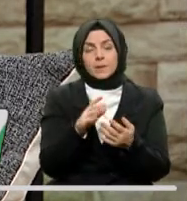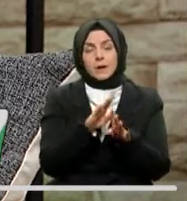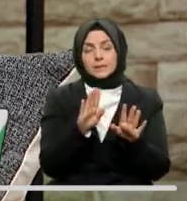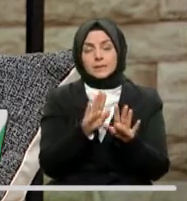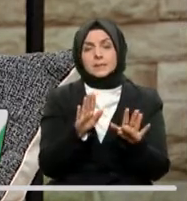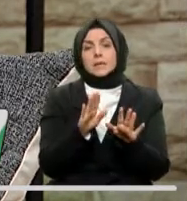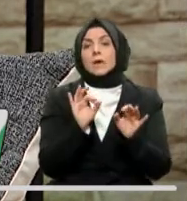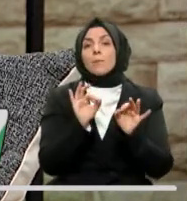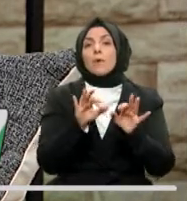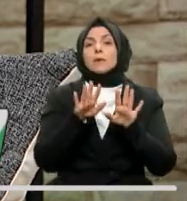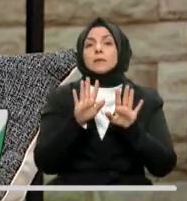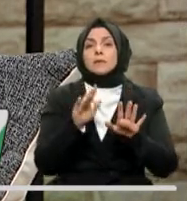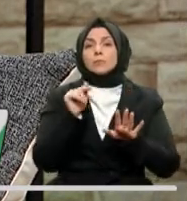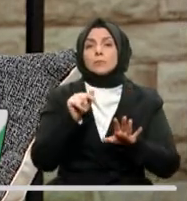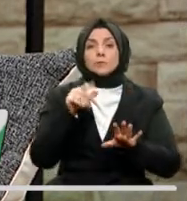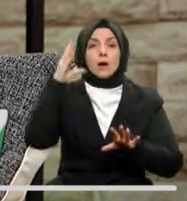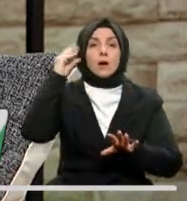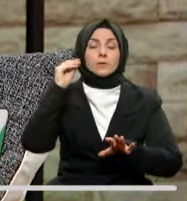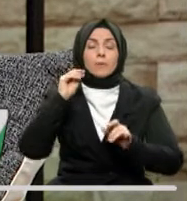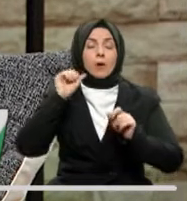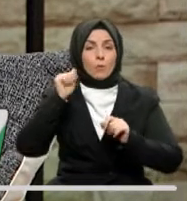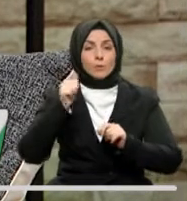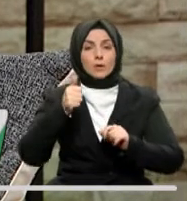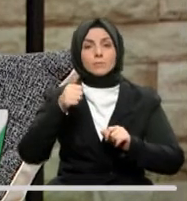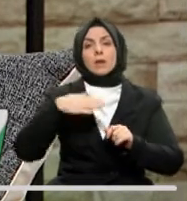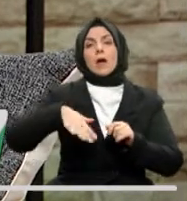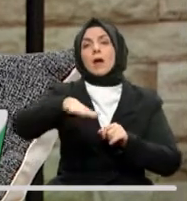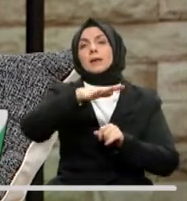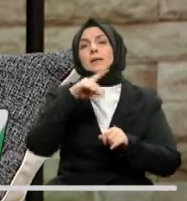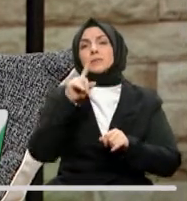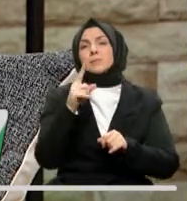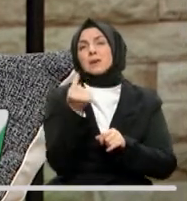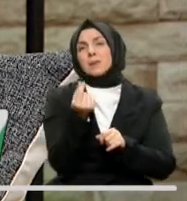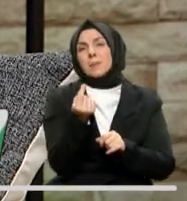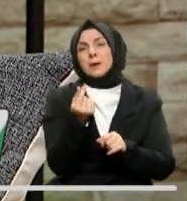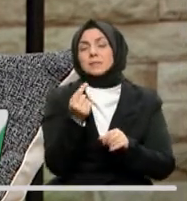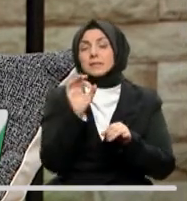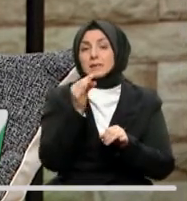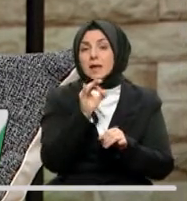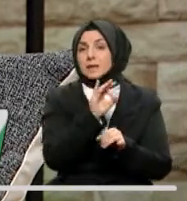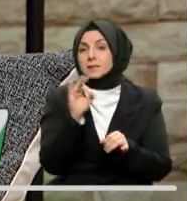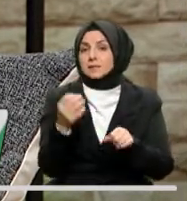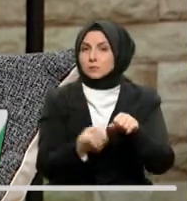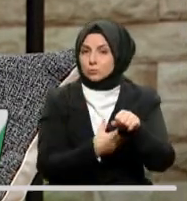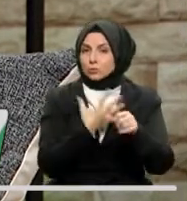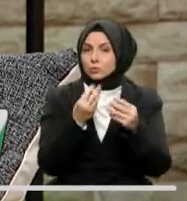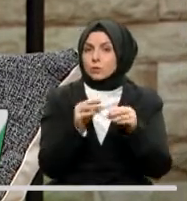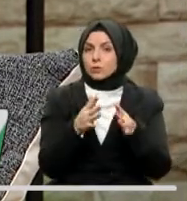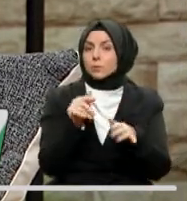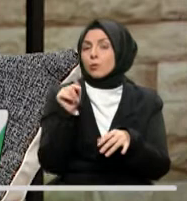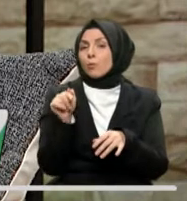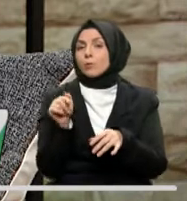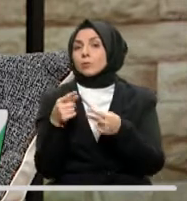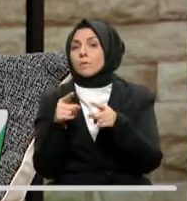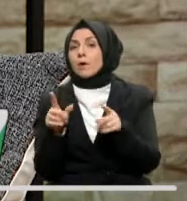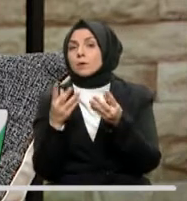önemli yani o yüzden değersizlik herkes da aslında bir miktar Bu duygu oluşabiliyor zaman zaman ama orada far şu an ve